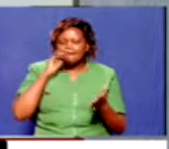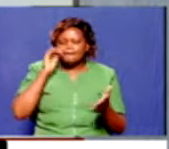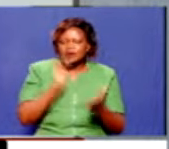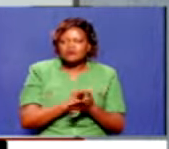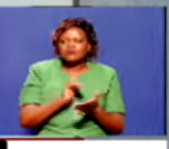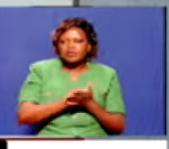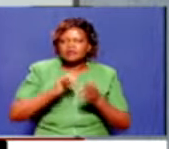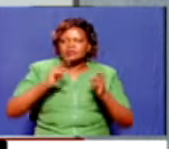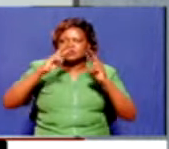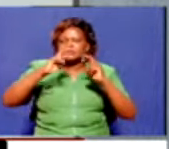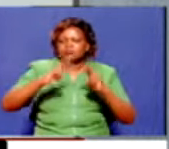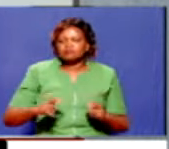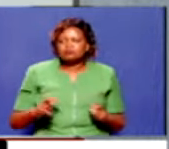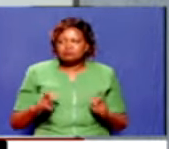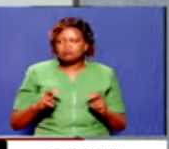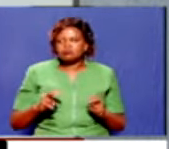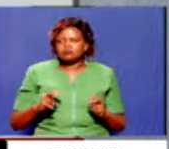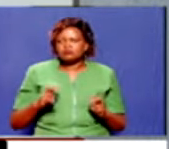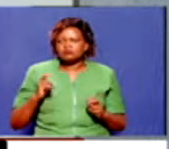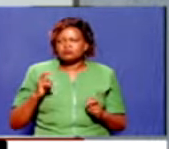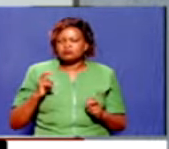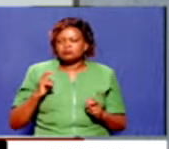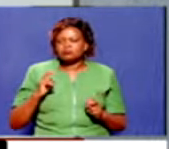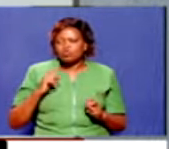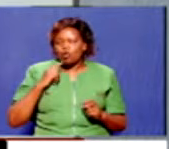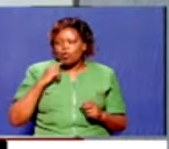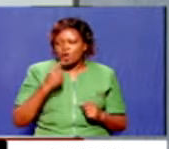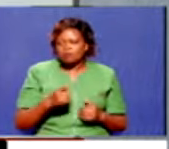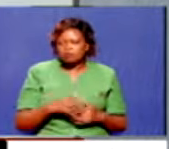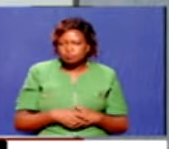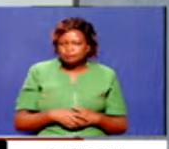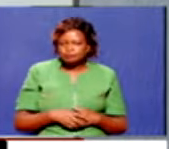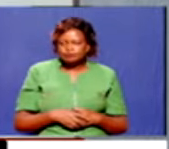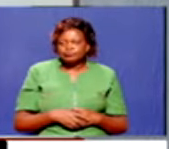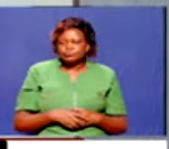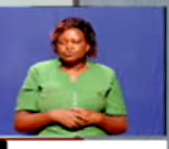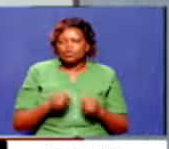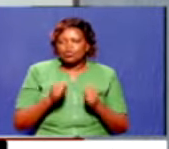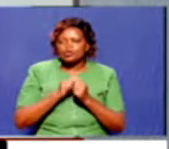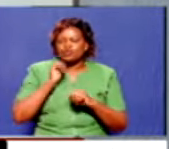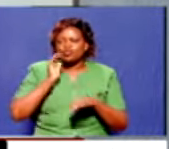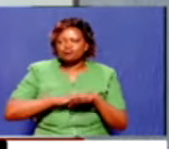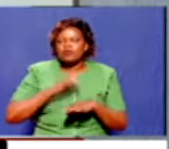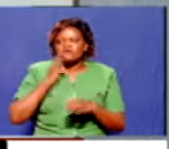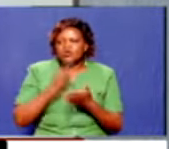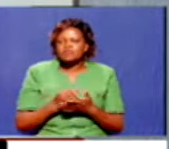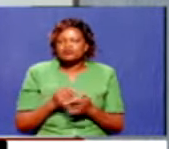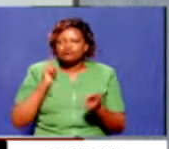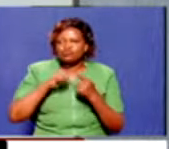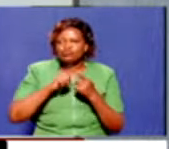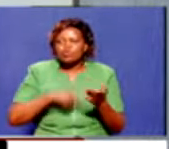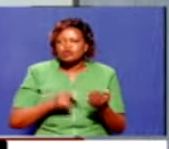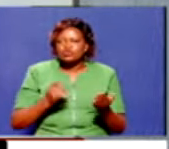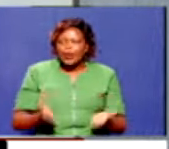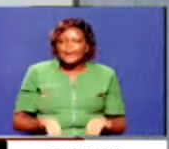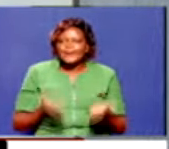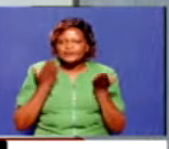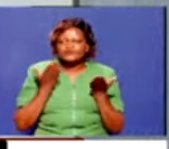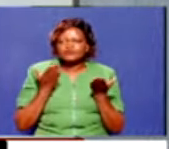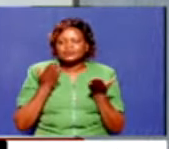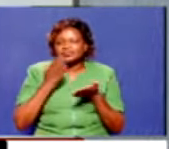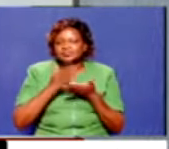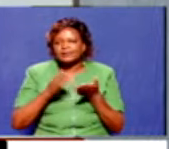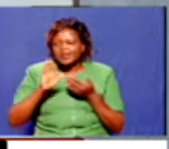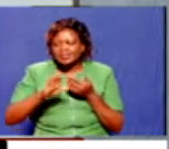was directed with utmost good faith, with an objective to improve in certain areas, if